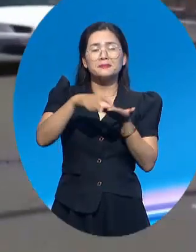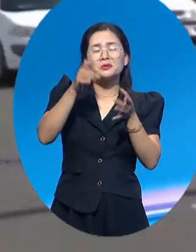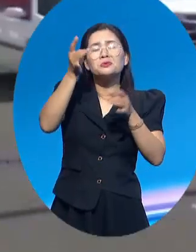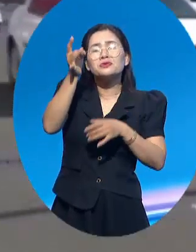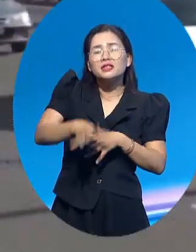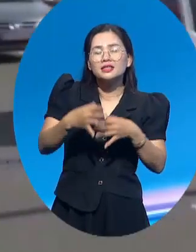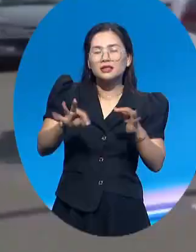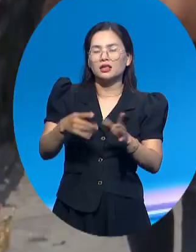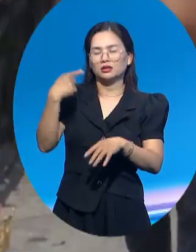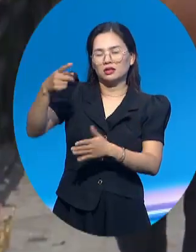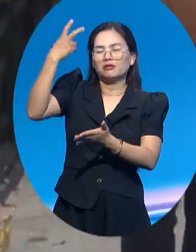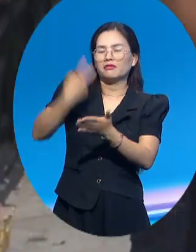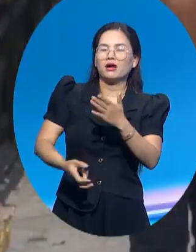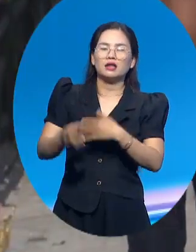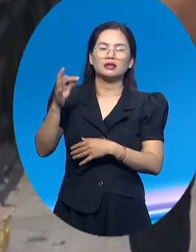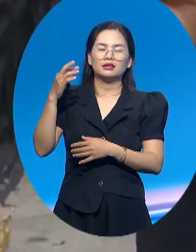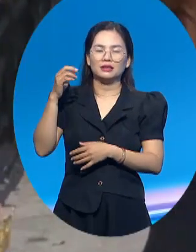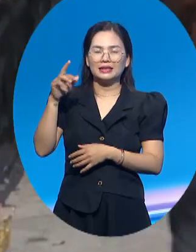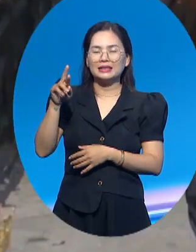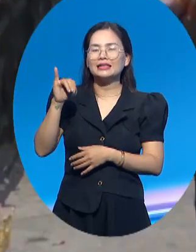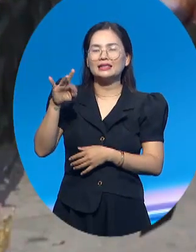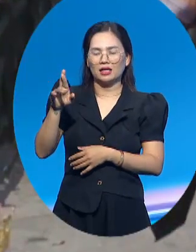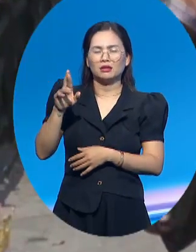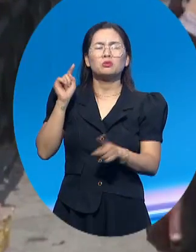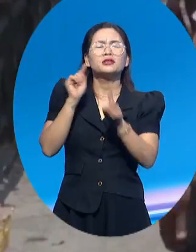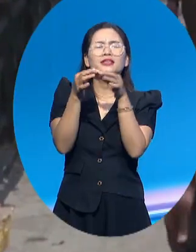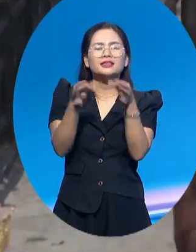định miễn trừ trừng phạt cho các ngân hàng quốc tế nhằm tạo điều kiện